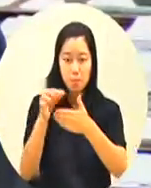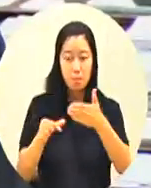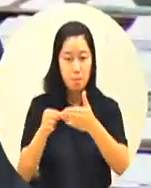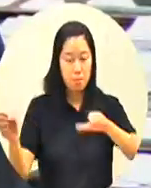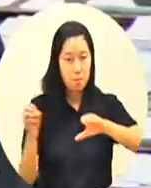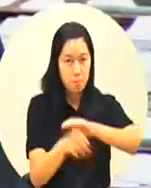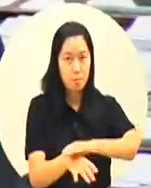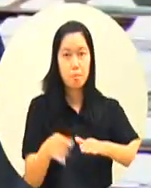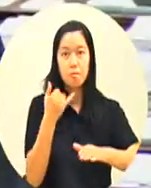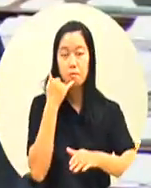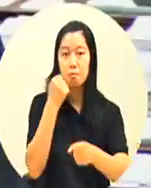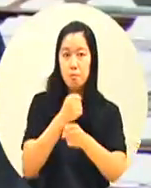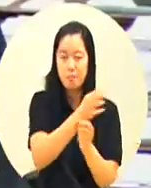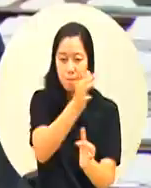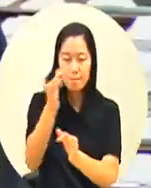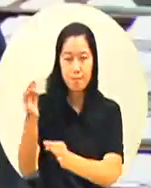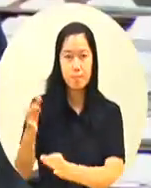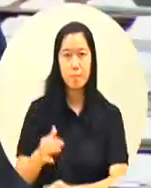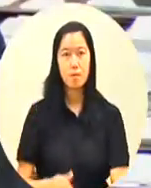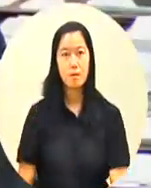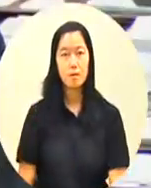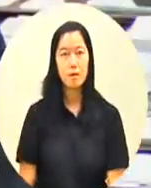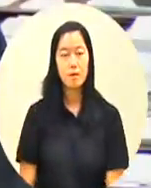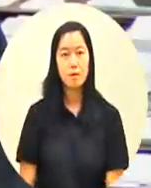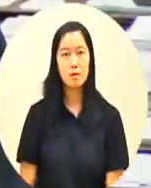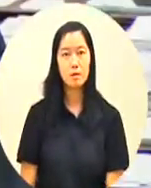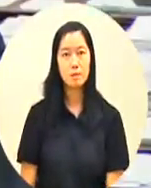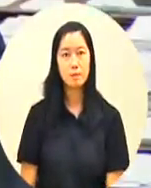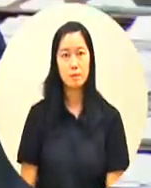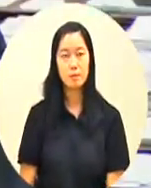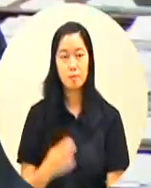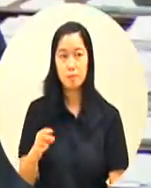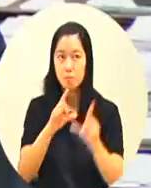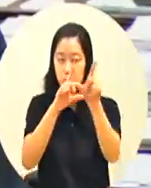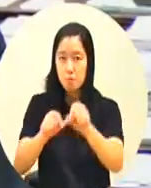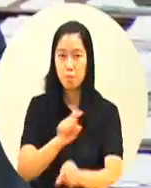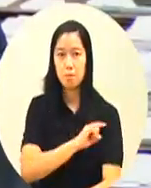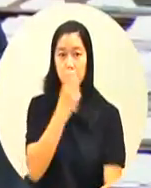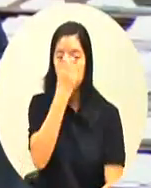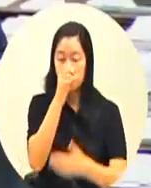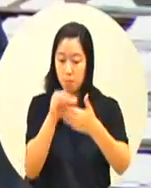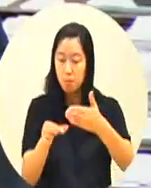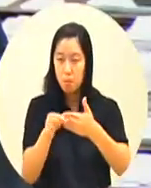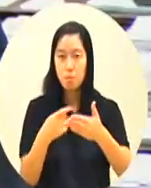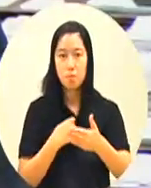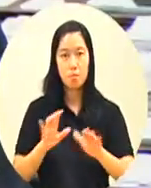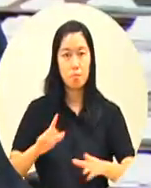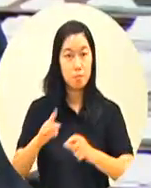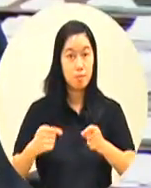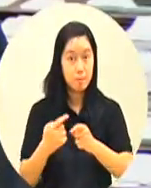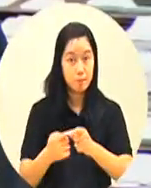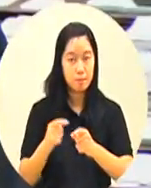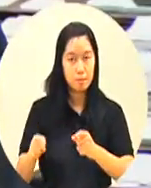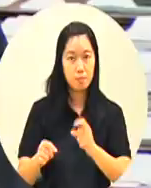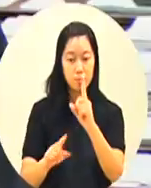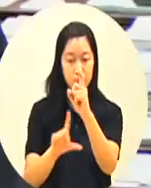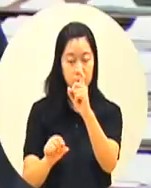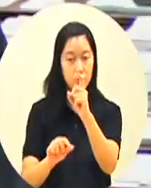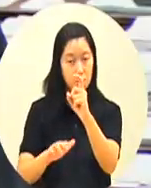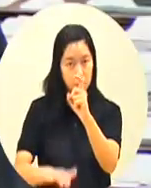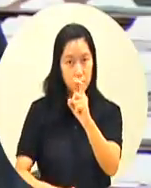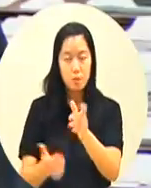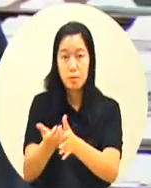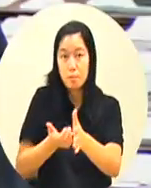弄得比较好哈。那其实按照这个自治条例里面，在今年的应该是在10月底之前